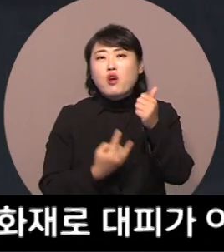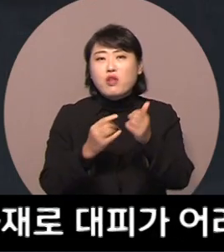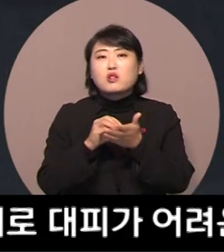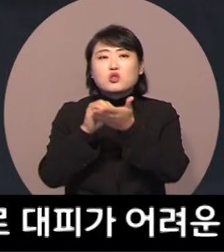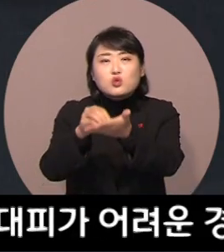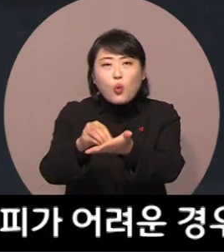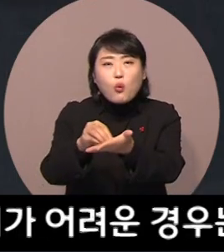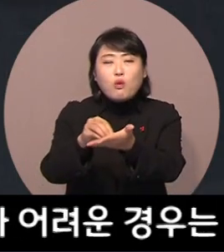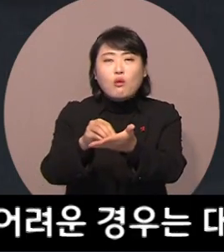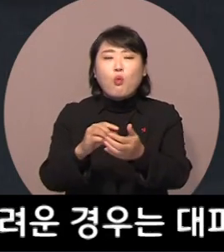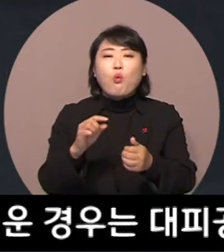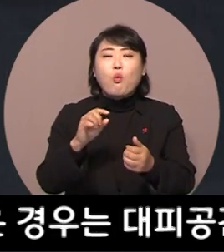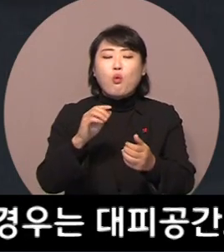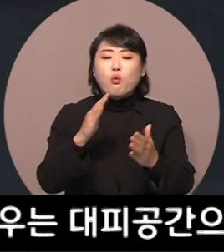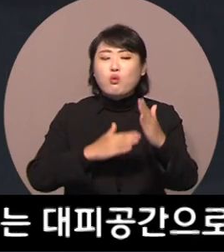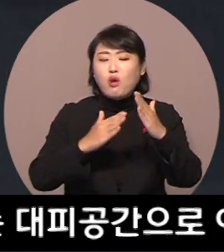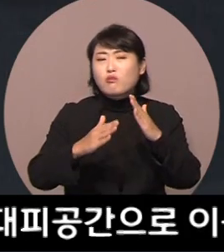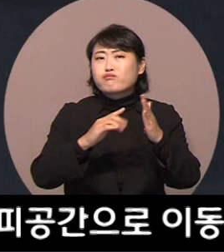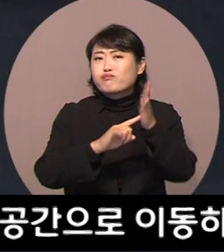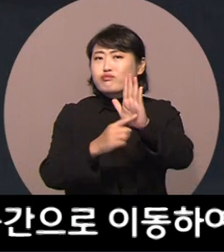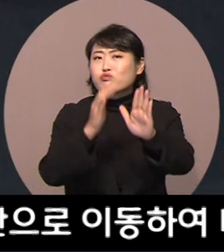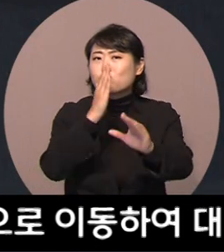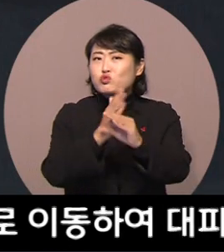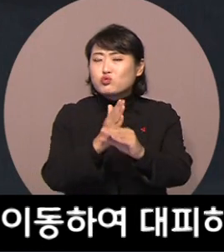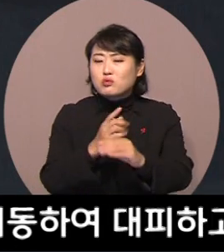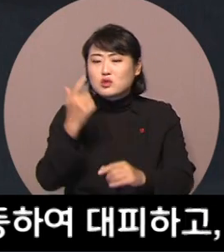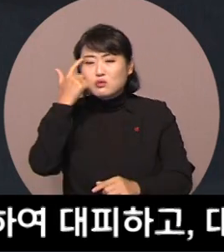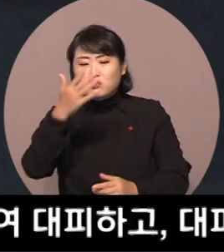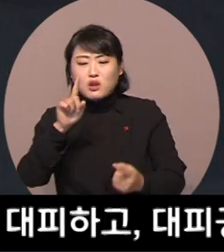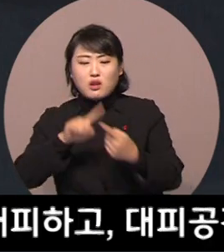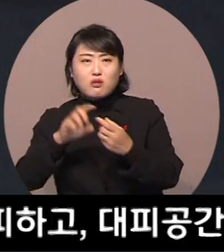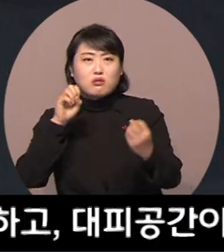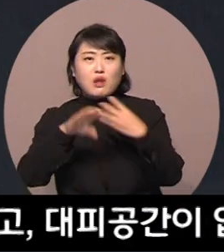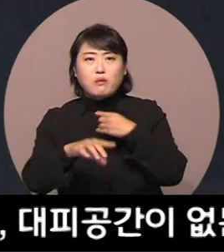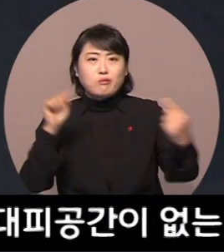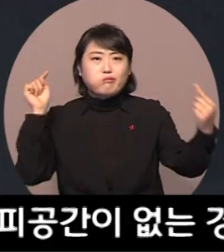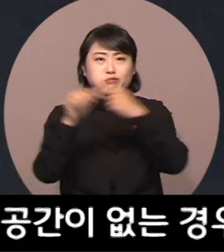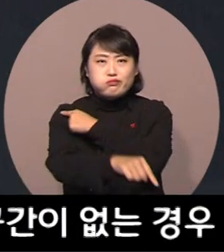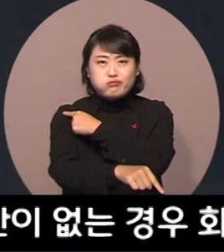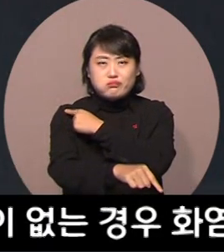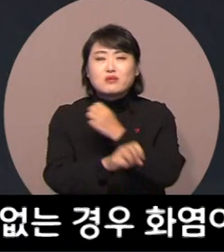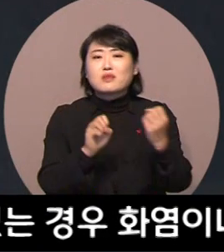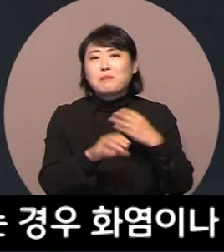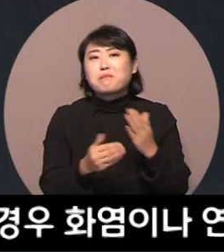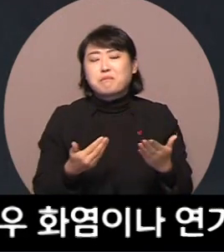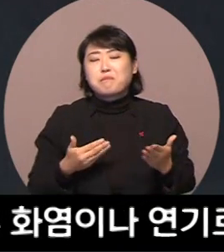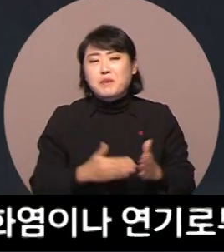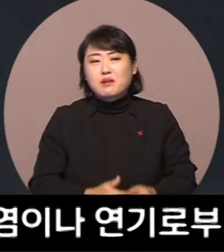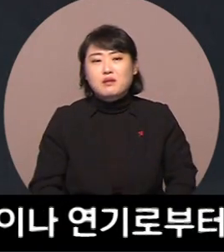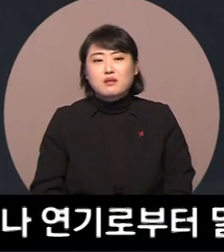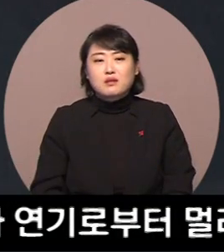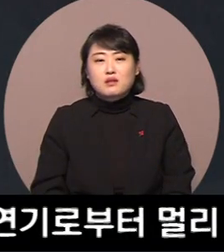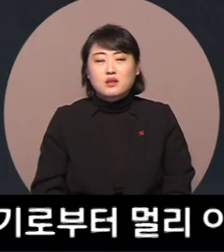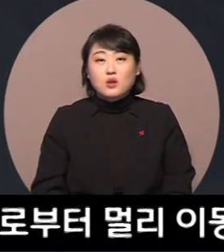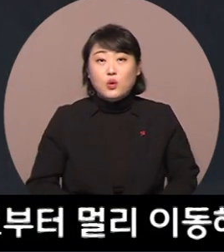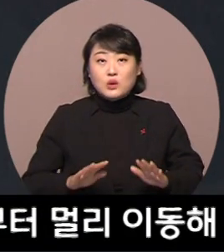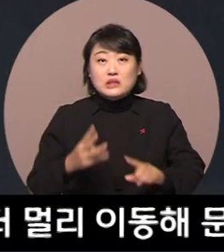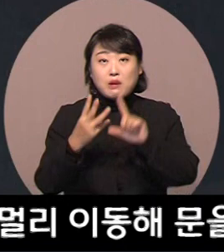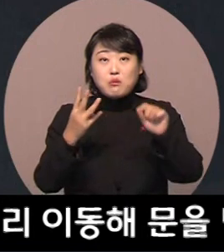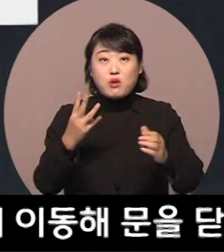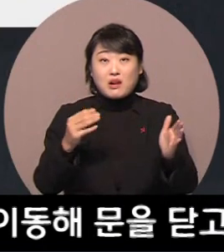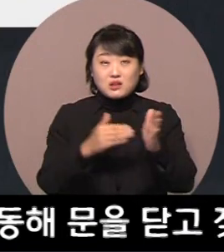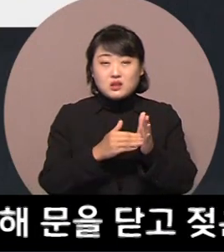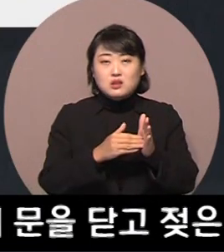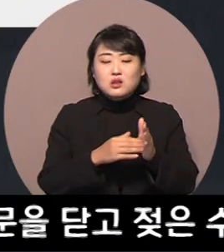등록해 공개하고 있다는 질문 요지에서 다소 벗어난 답변을 해왔습니다 또 올해 1분기 안에 권한 세분화와